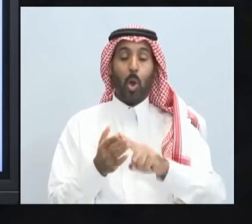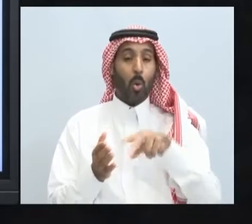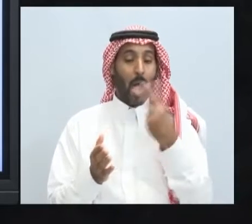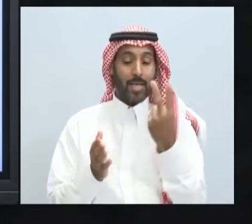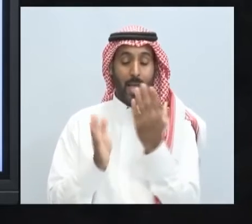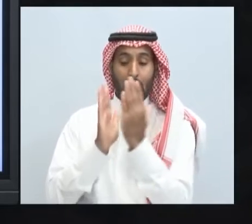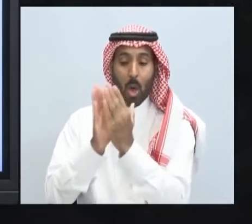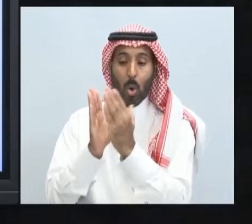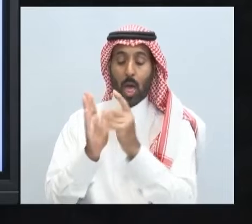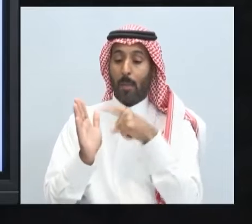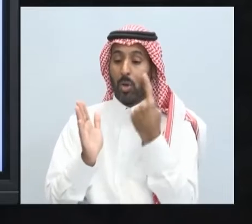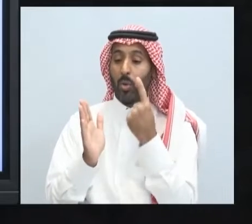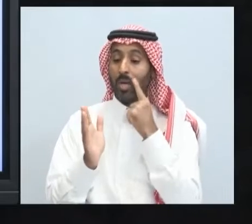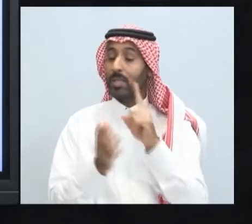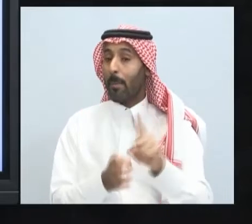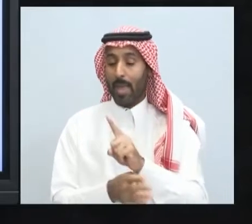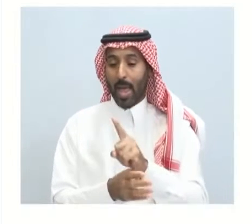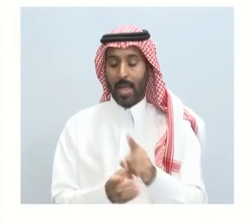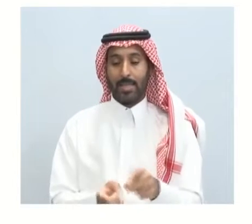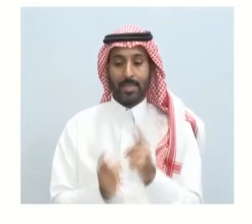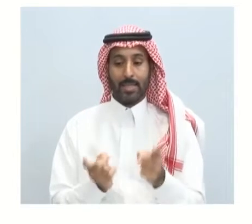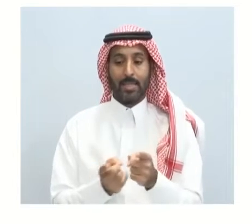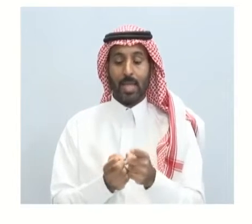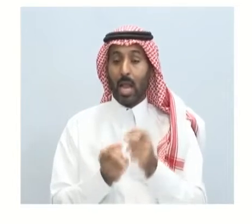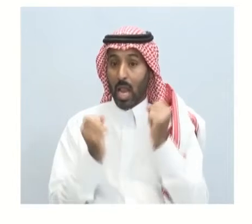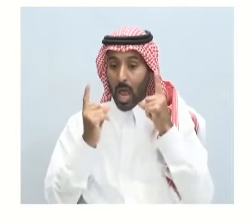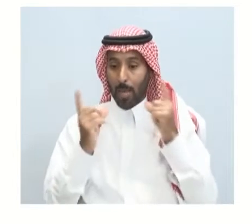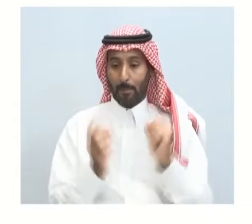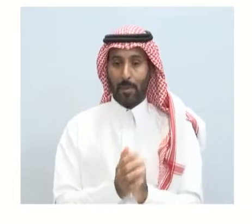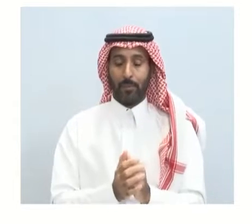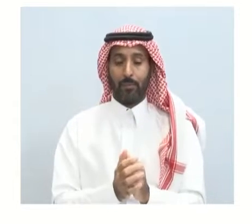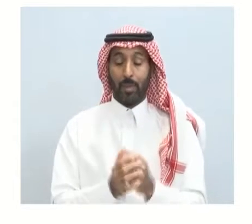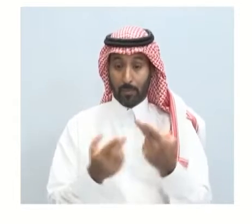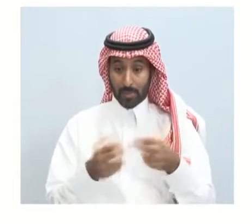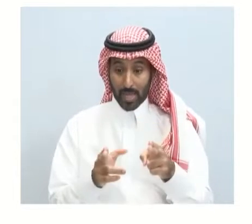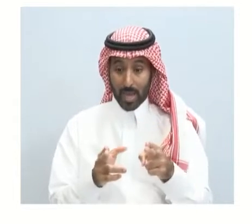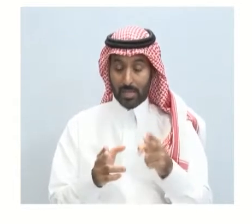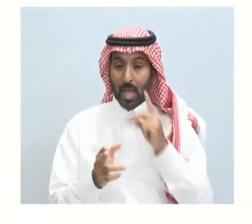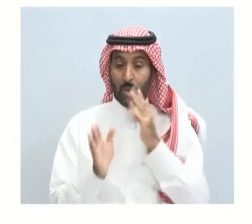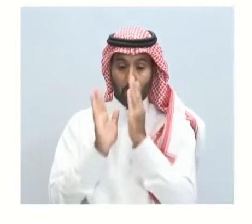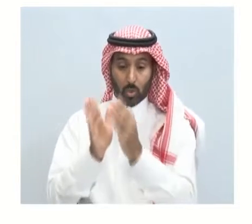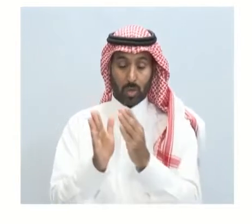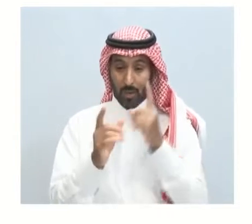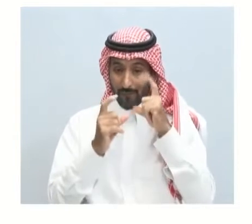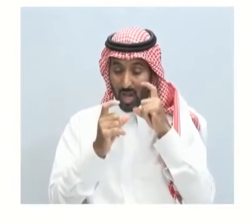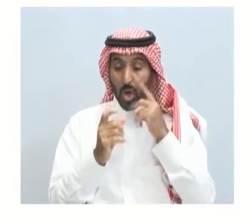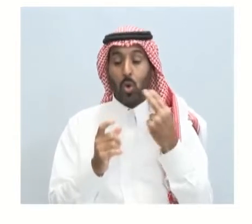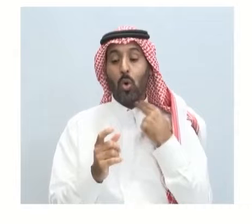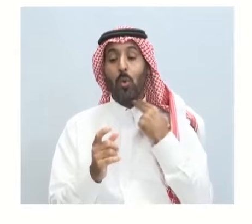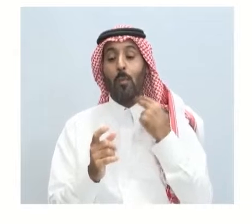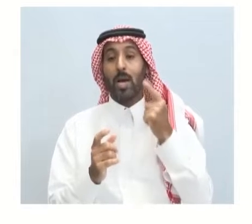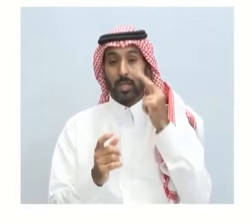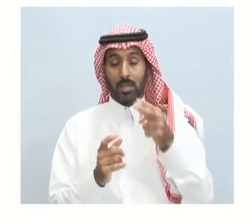الاولى بعنوان طبيعه العلم بدايه اي وحده في العلوم